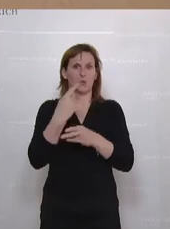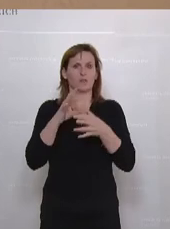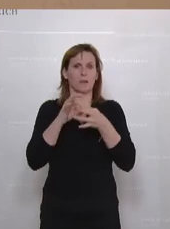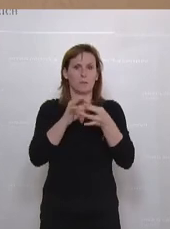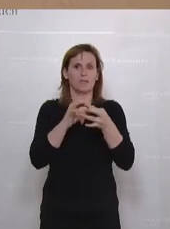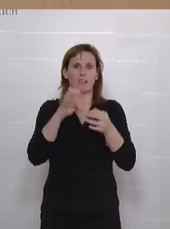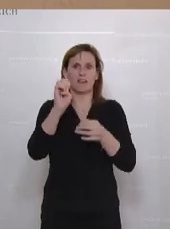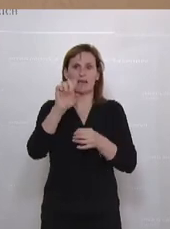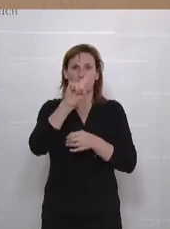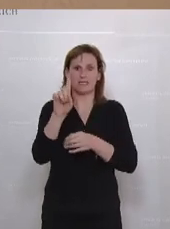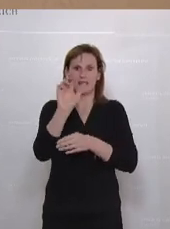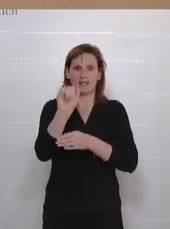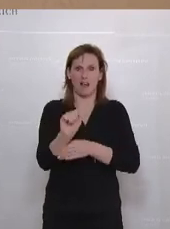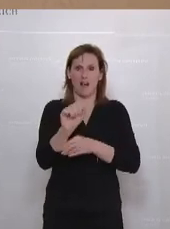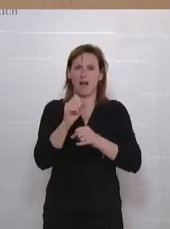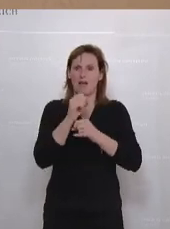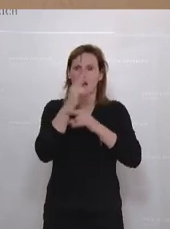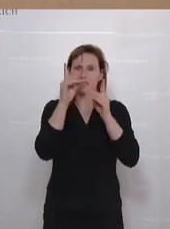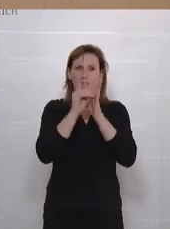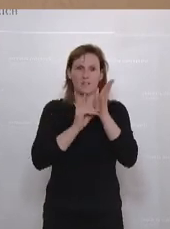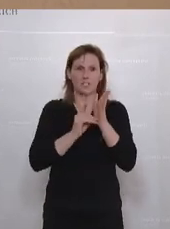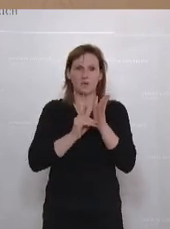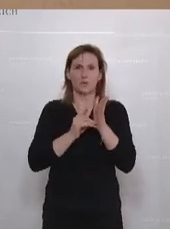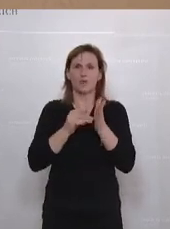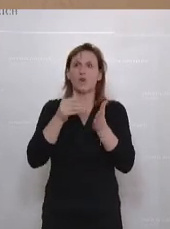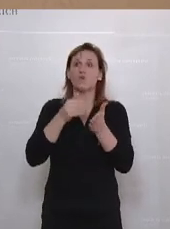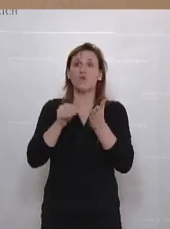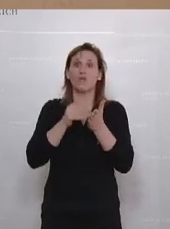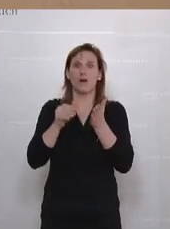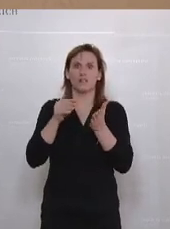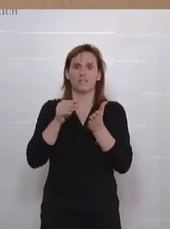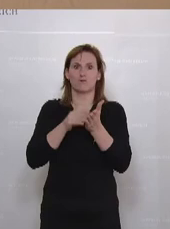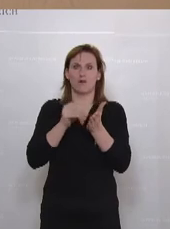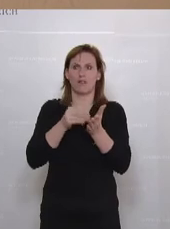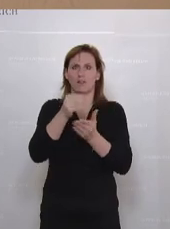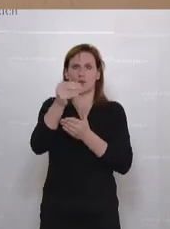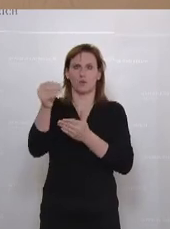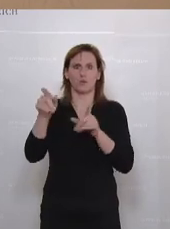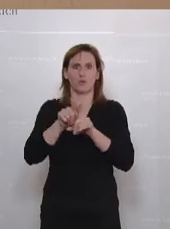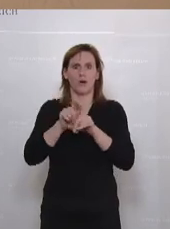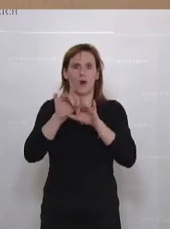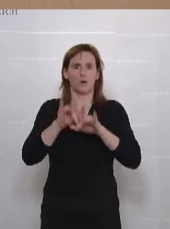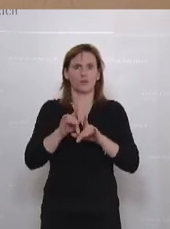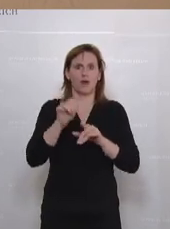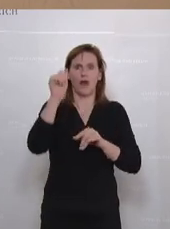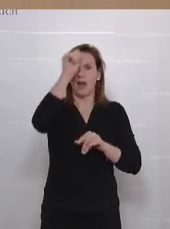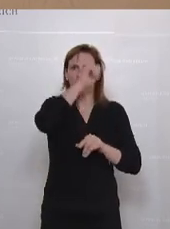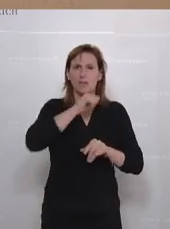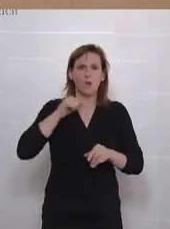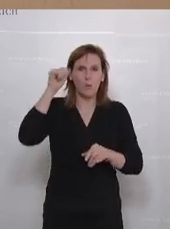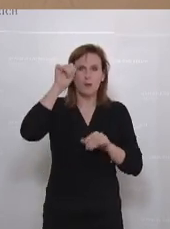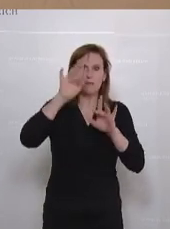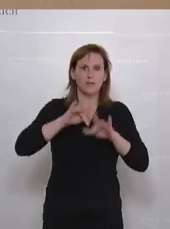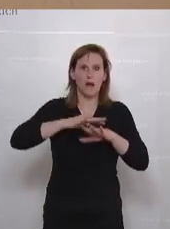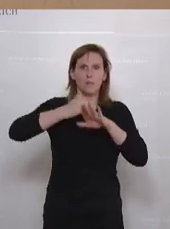sie müssten einem gewissen Zweck zugeführt werden. Und natürlich haben wir Situationen, auch in Äthiopien, in der Provinz Tigray, sind Projekte